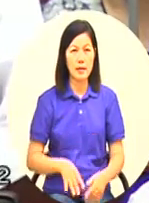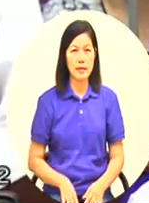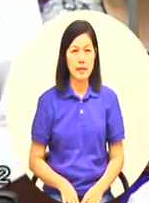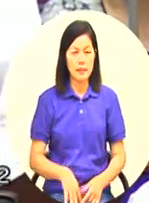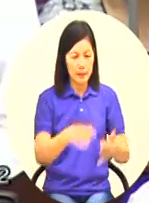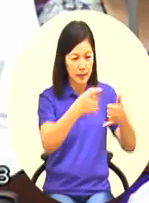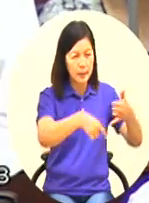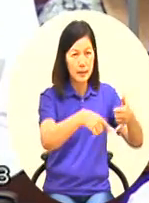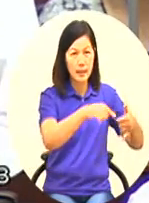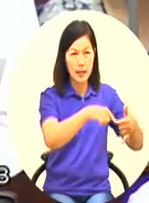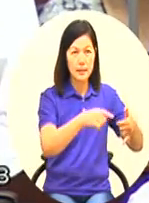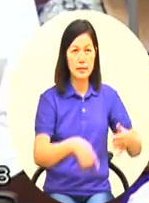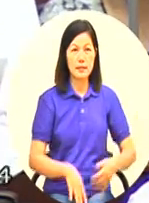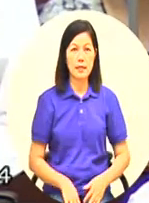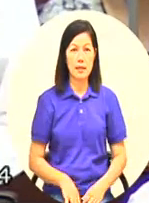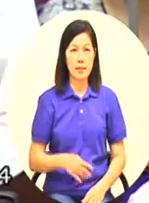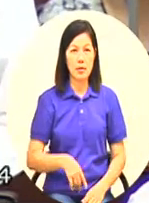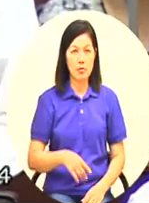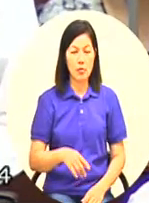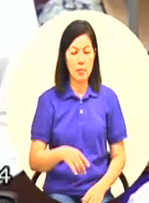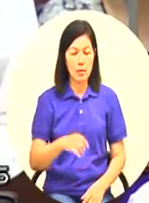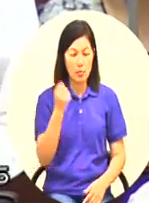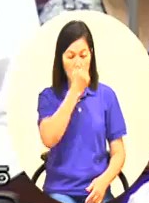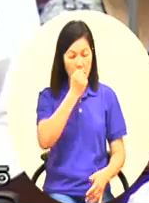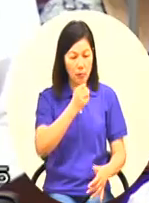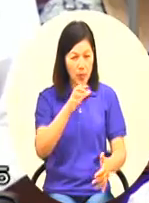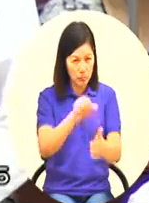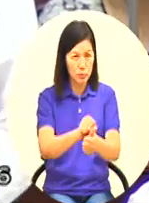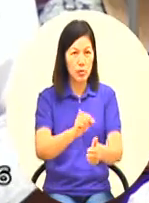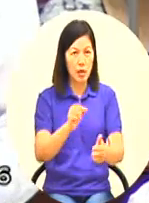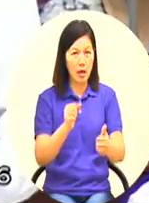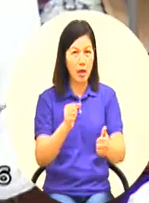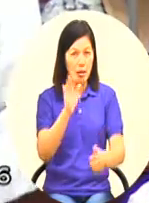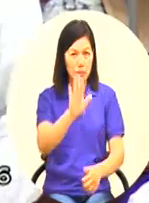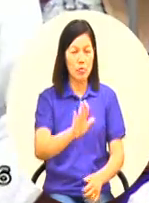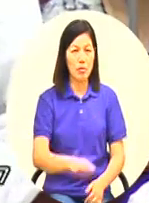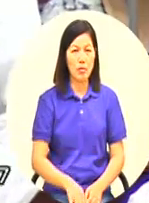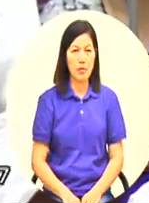我们也曾经破过这一种案件啦。如果有个案的话，可以